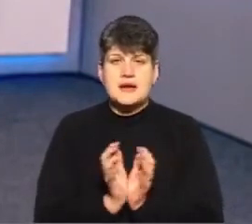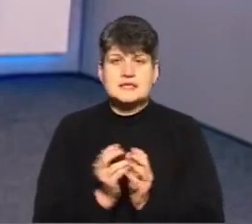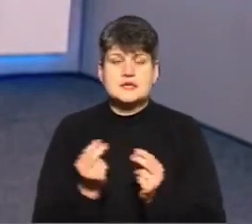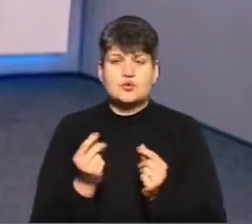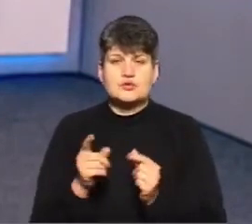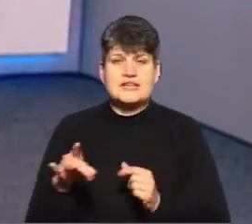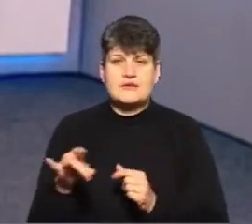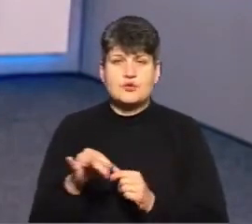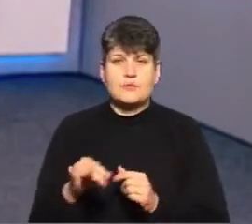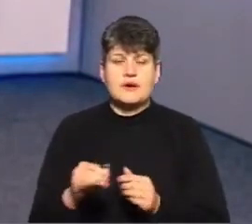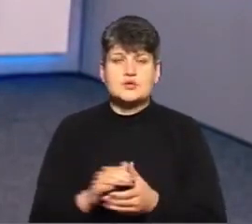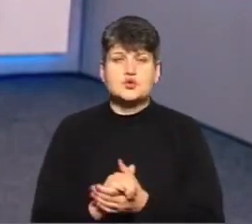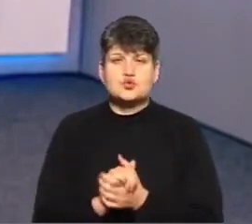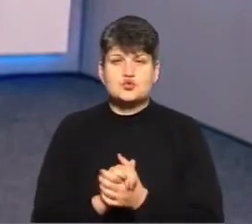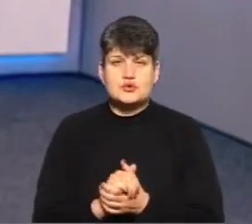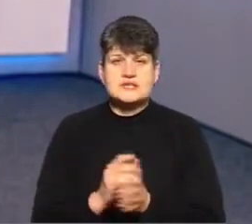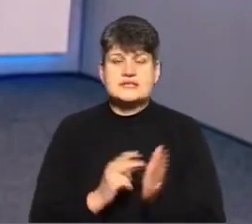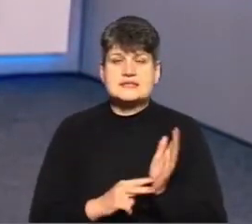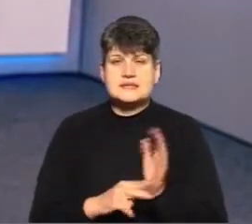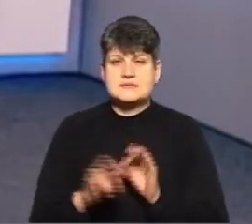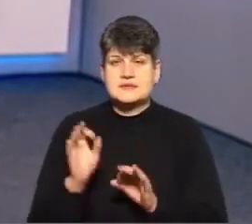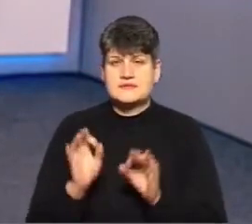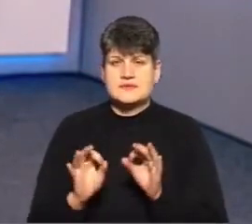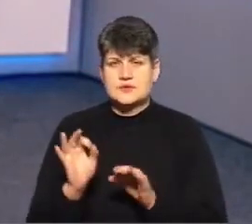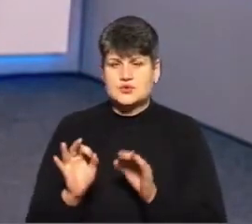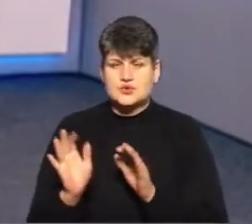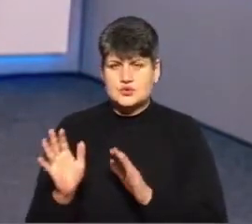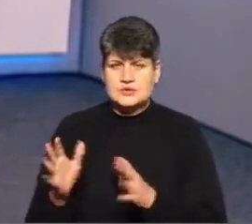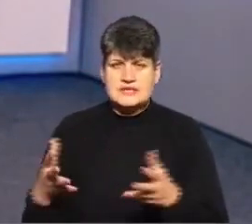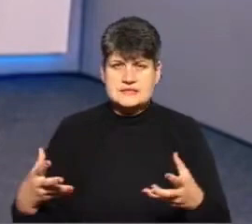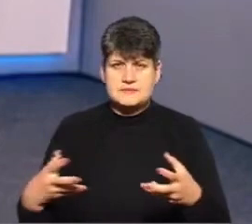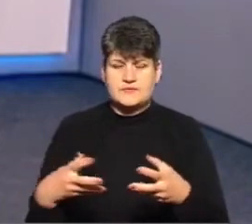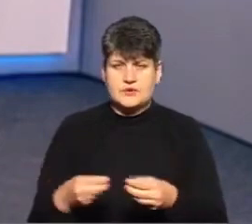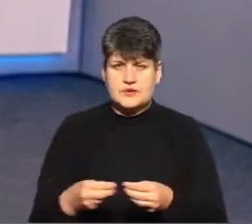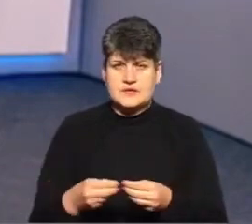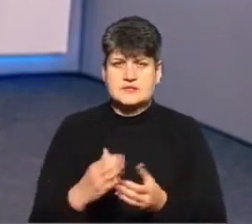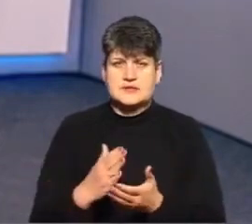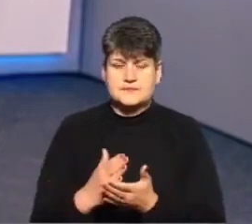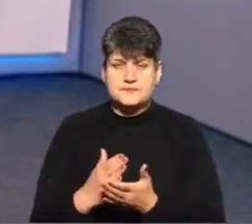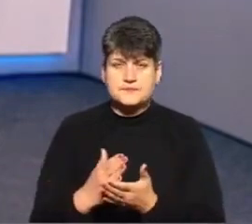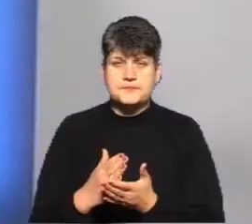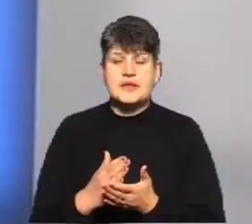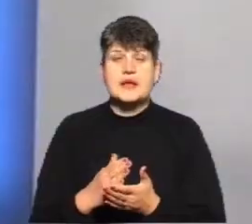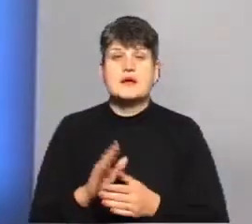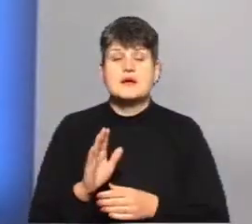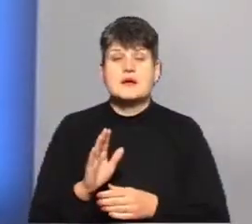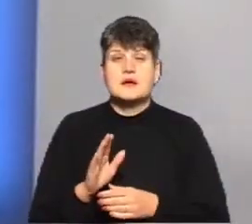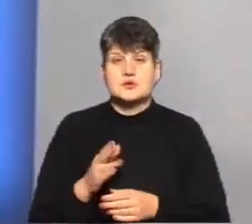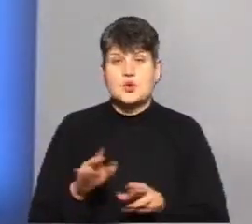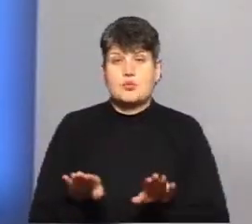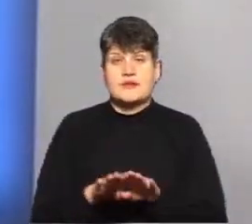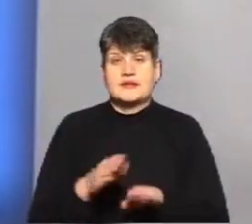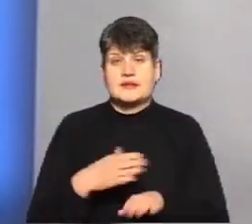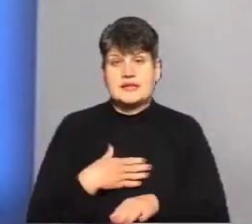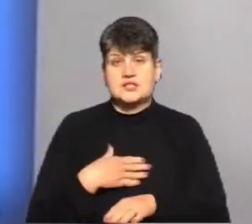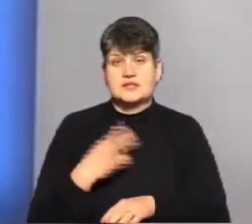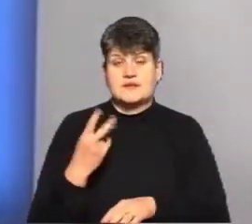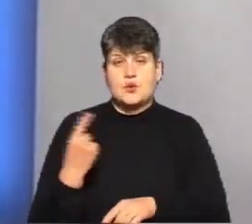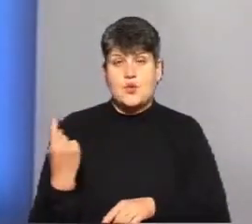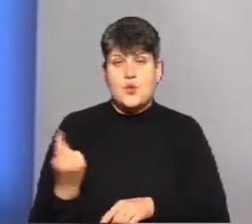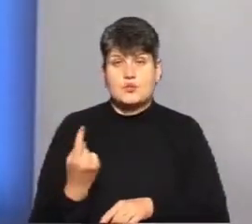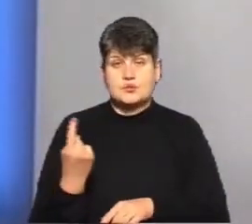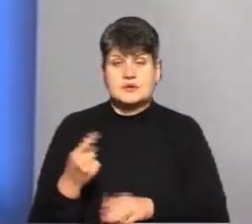Союзу, 70%, щось там співфінансування мешканців є. Якщо порівняти наших 2 області, де місто